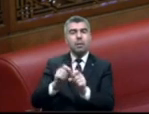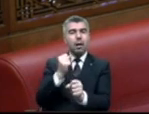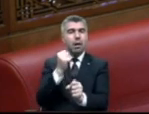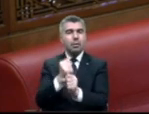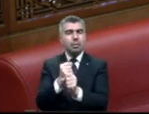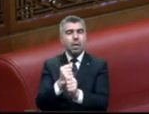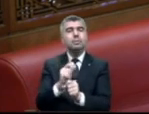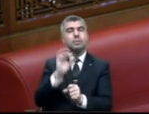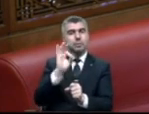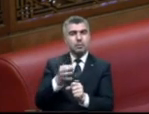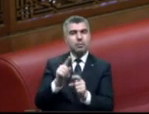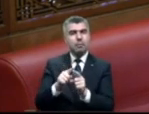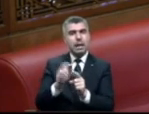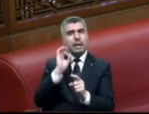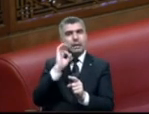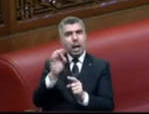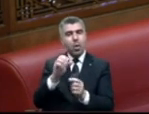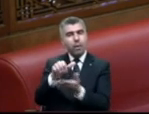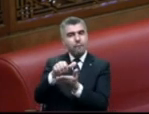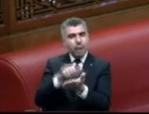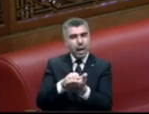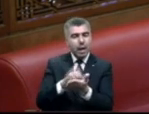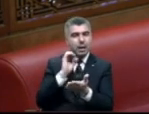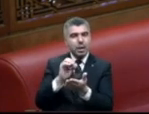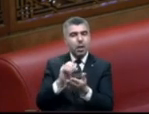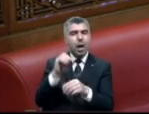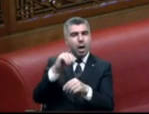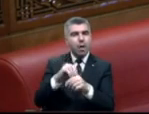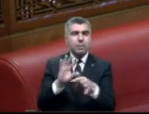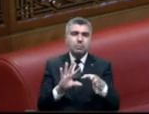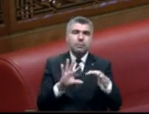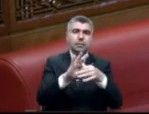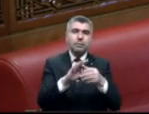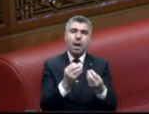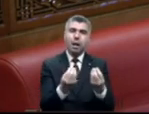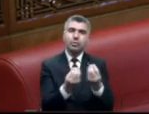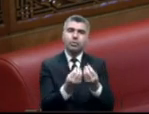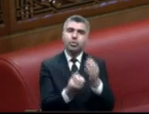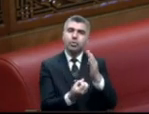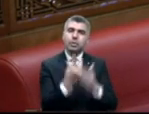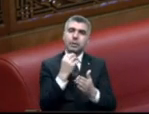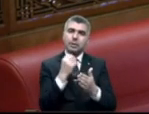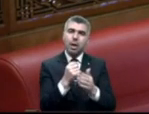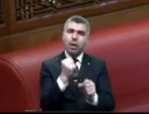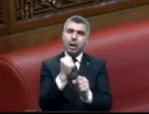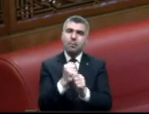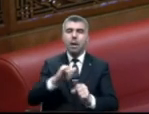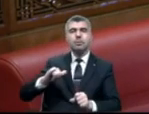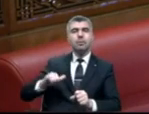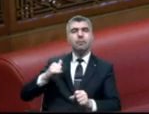المشغلة سواء منها الموسمية أو القارة أو من خلال مشروع اتفاق مرتقب بين البلدين في مجال تبادل المهنيين